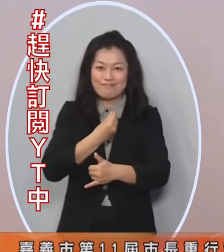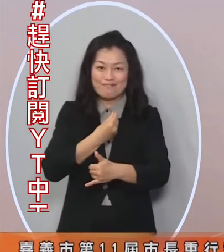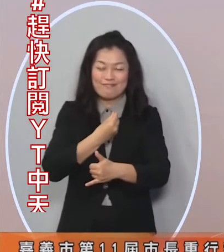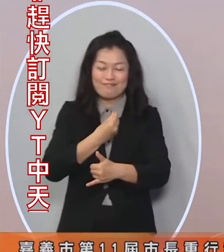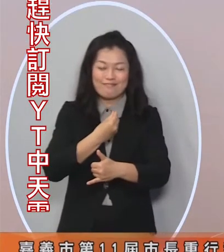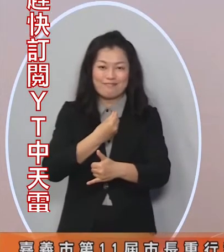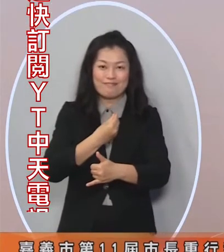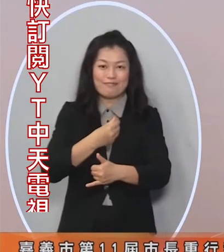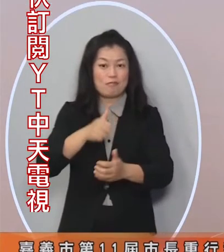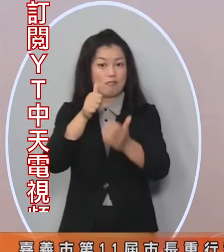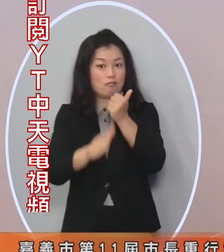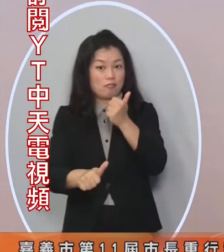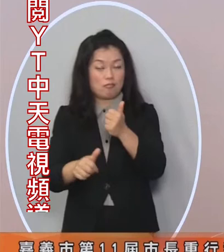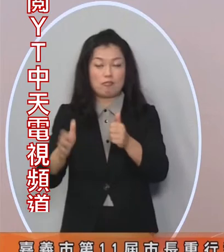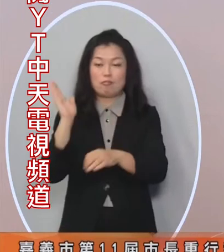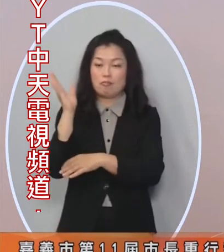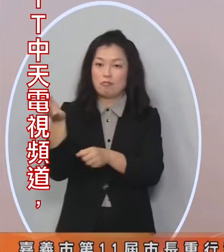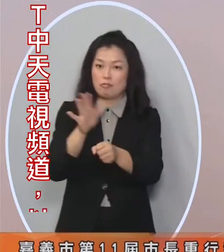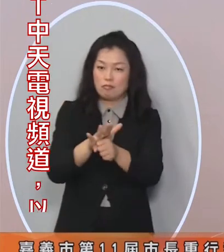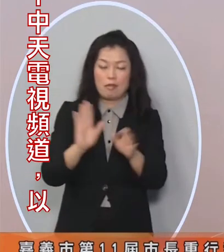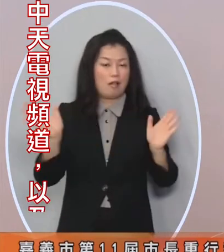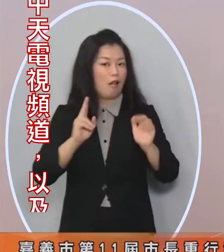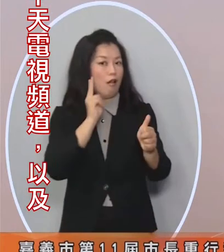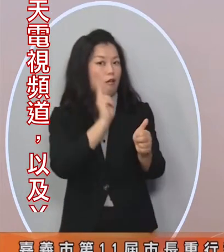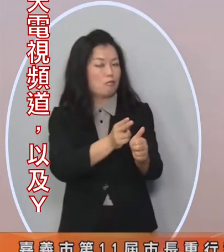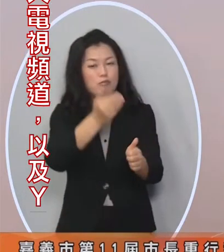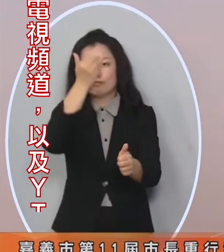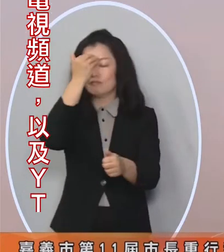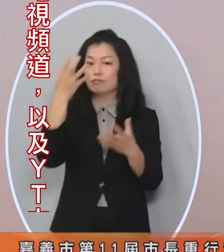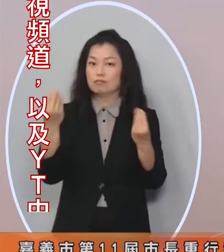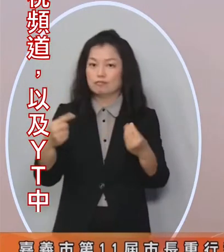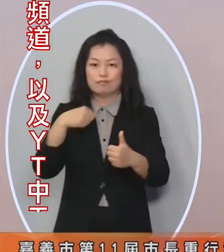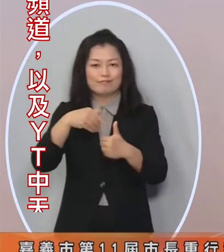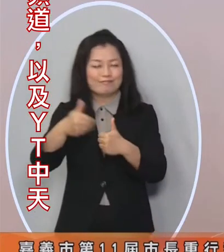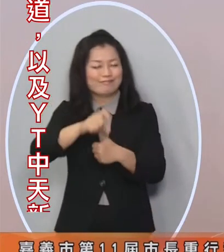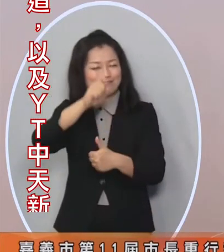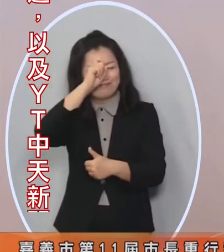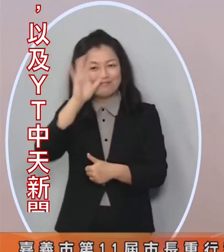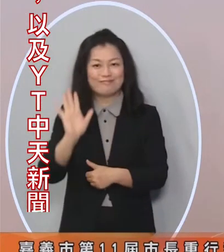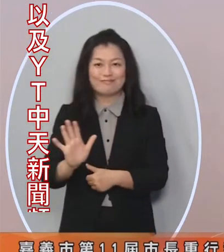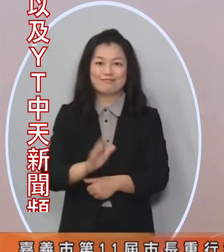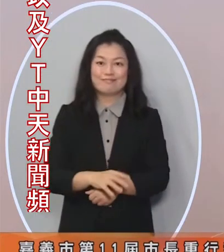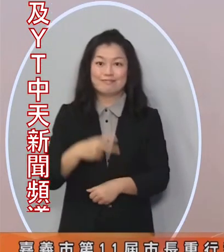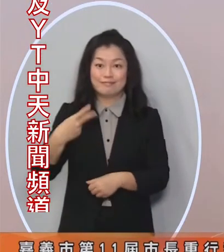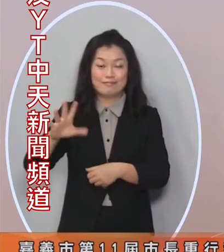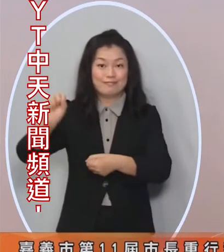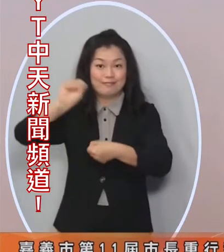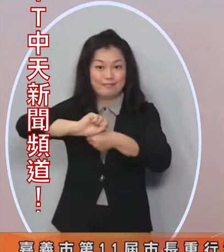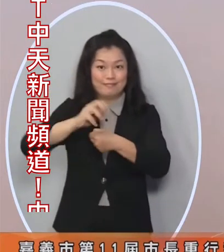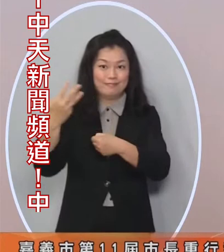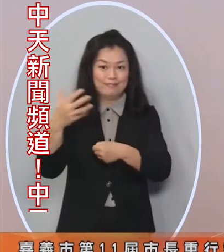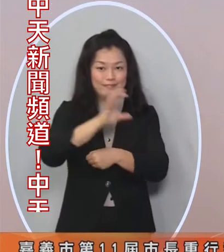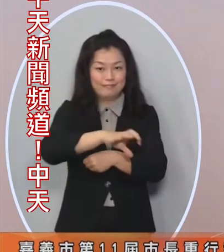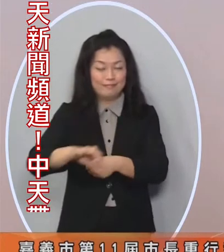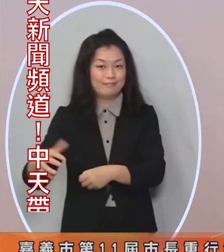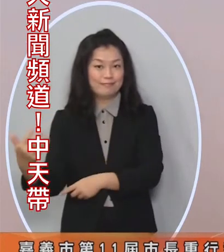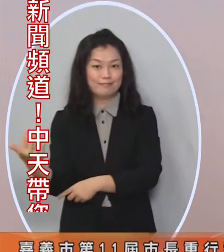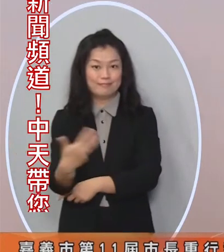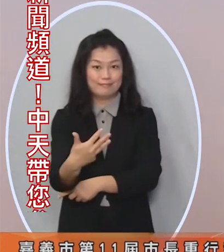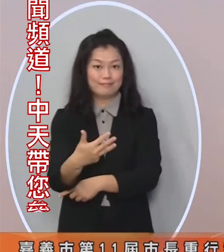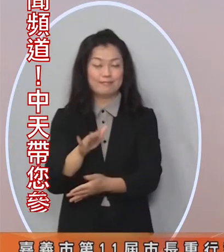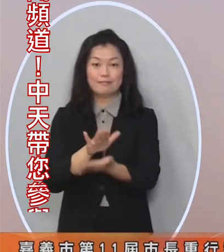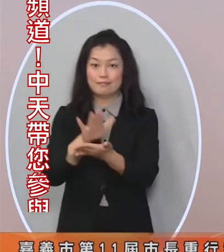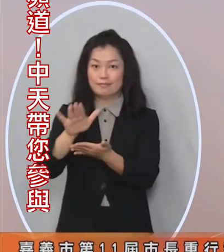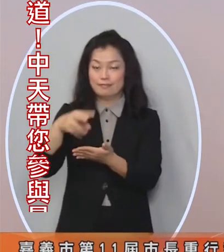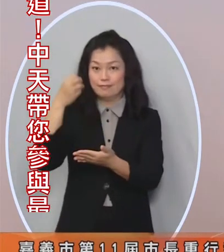育生育有津贴，托育没烦恼，教育有希望。那我们增加了有8个地方，未来还会